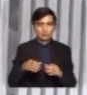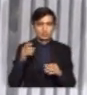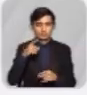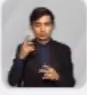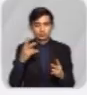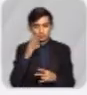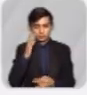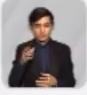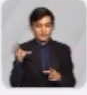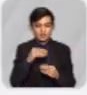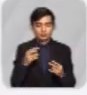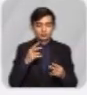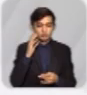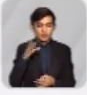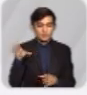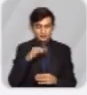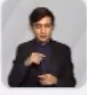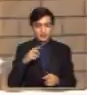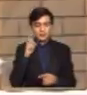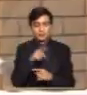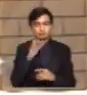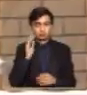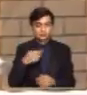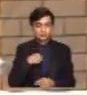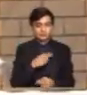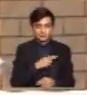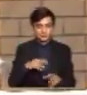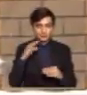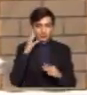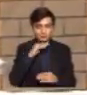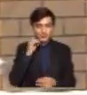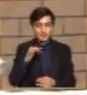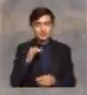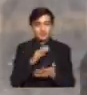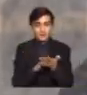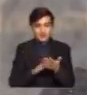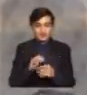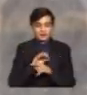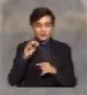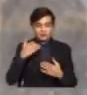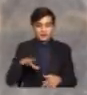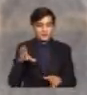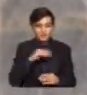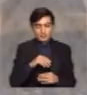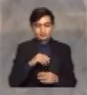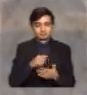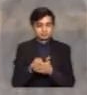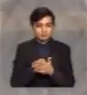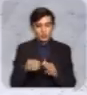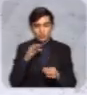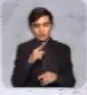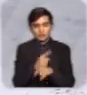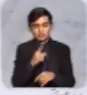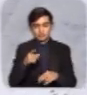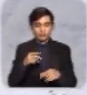пригодится каждому жителю. Мол, все там будем. Горожан ее доводы не убедили, и они уже написали заявление во все инстанции, чтобы добиться запрета на